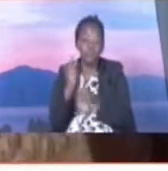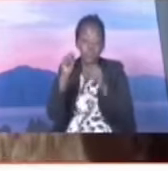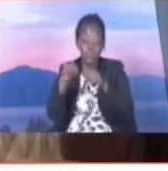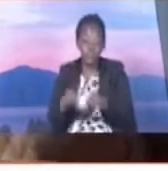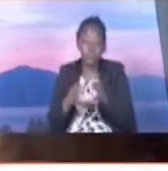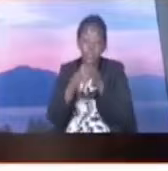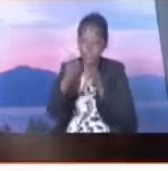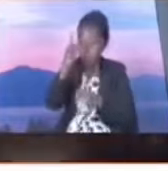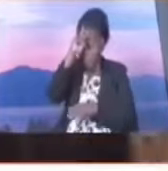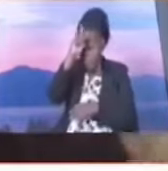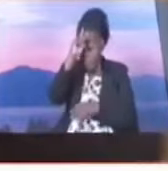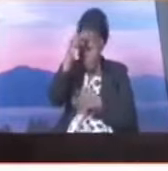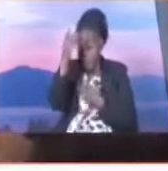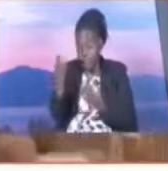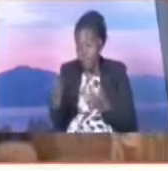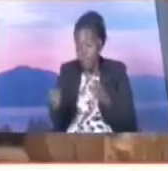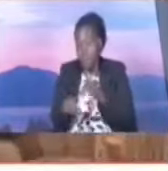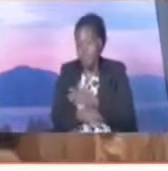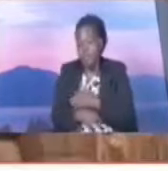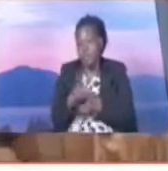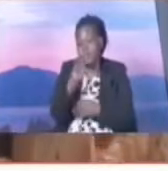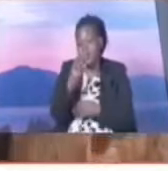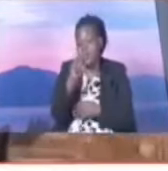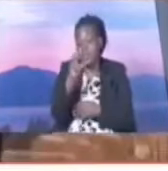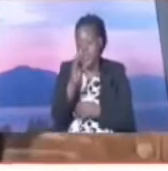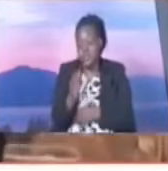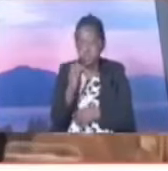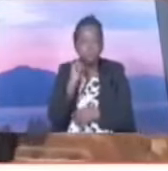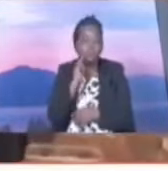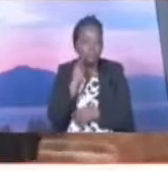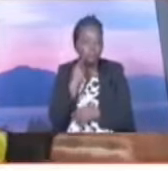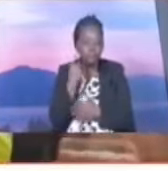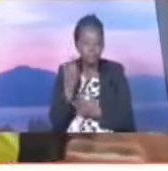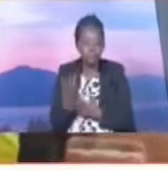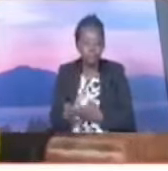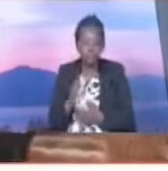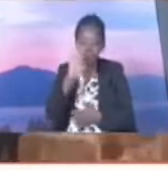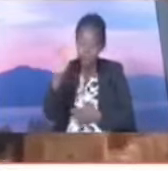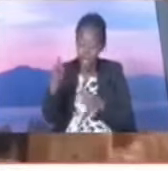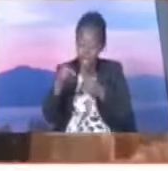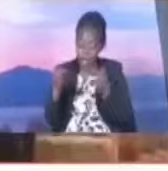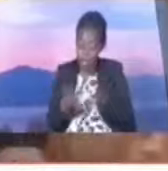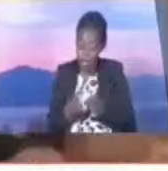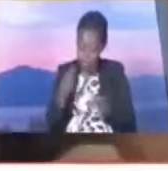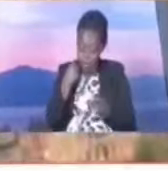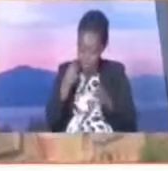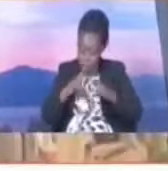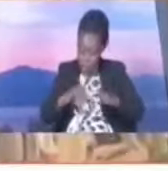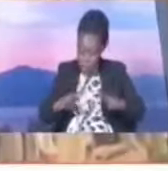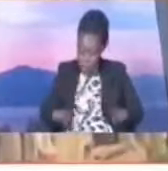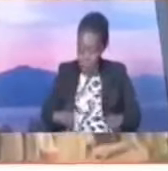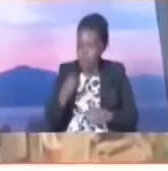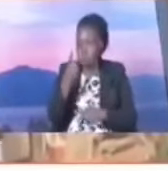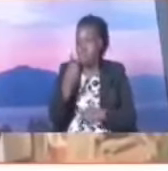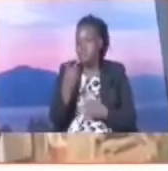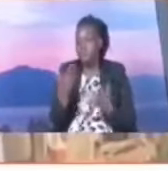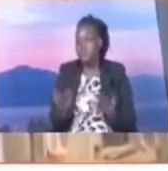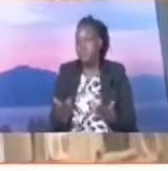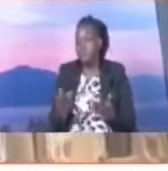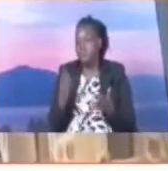abakulembeze b'ekyalo Kabanga na Myuka RDC WMPG Hassan Kasibante bazeeyo mu kifo kino okwongera okusima amasaba abiri agabadde